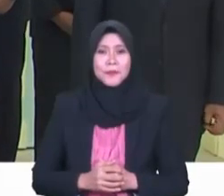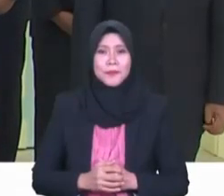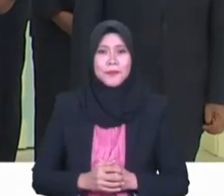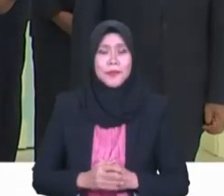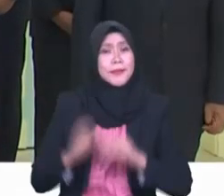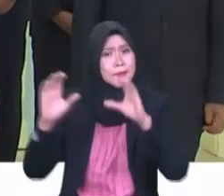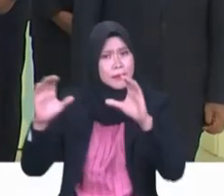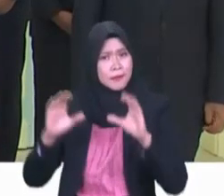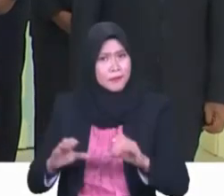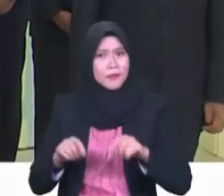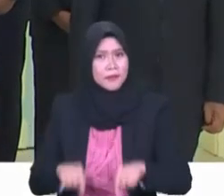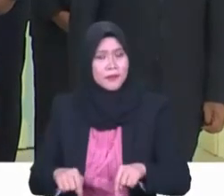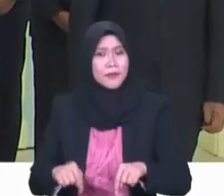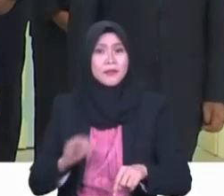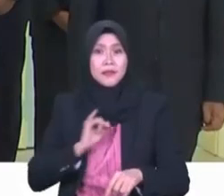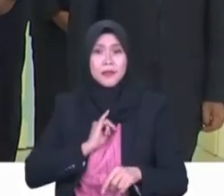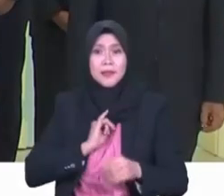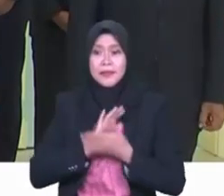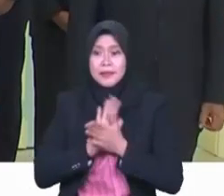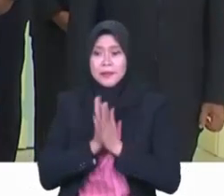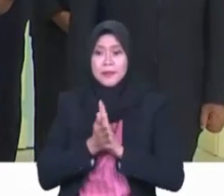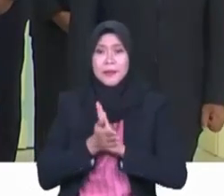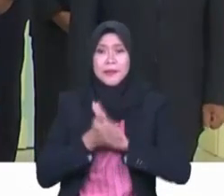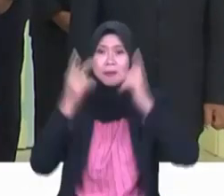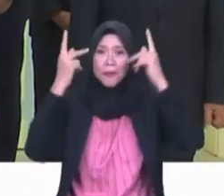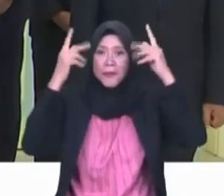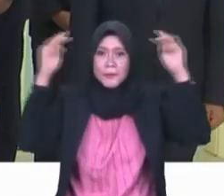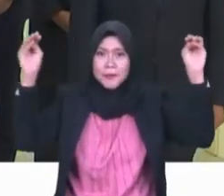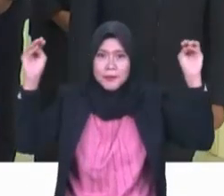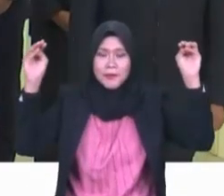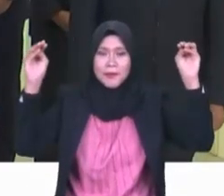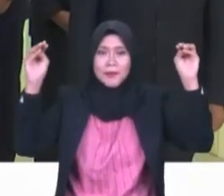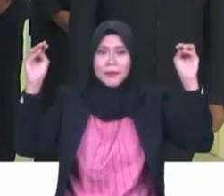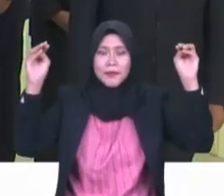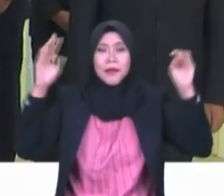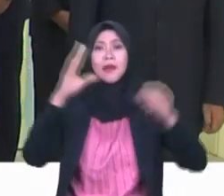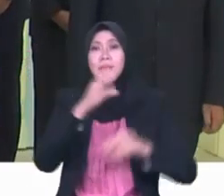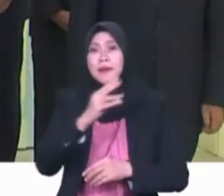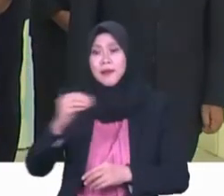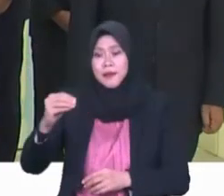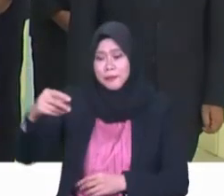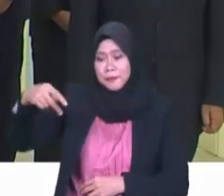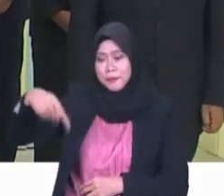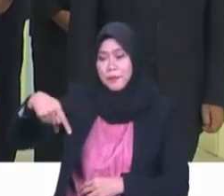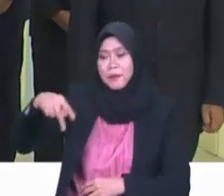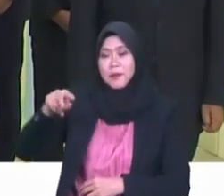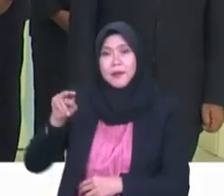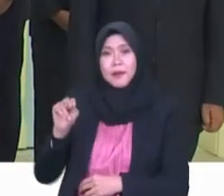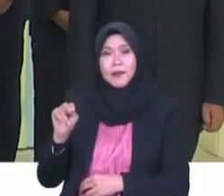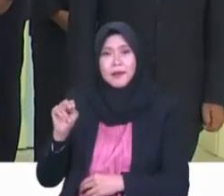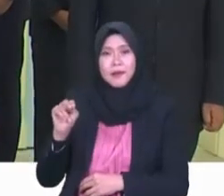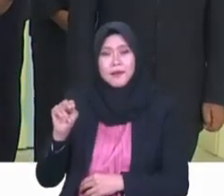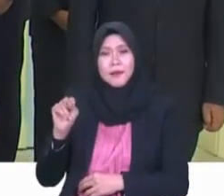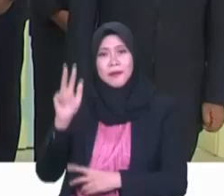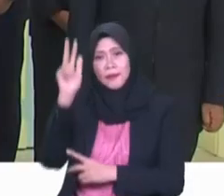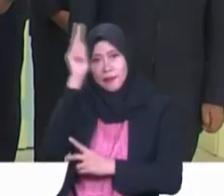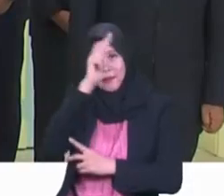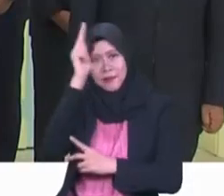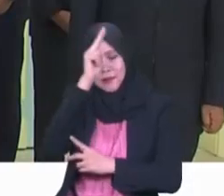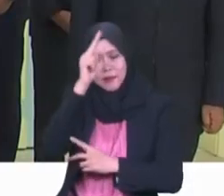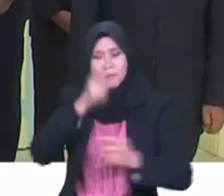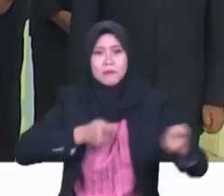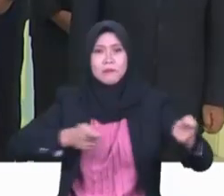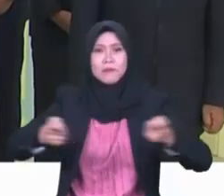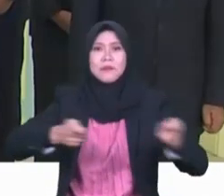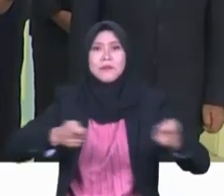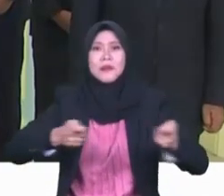Melalui cara ini, kedudukan saya sebagai Perdana Menteri dan Perikatan Nasional sebagai kerajaan yang